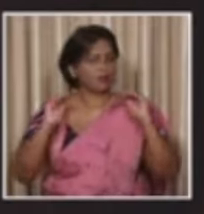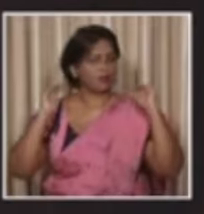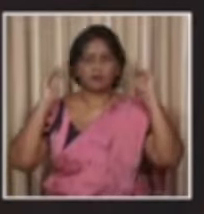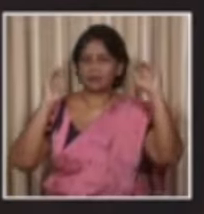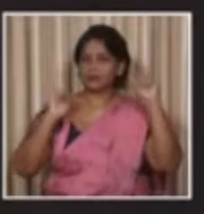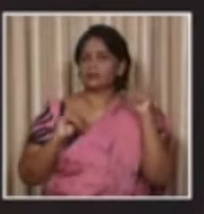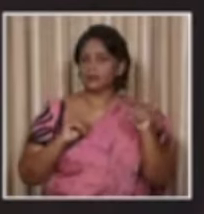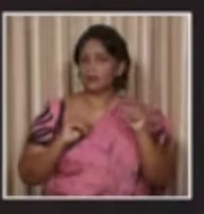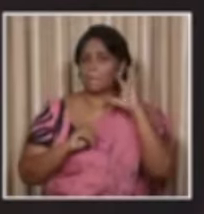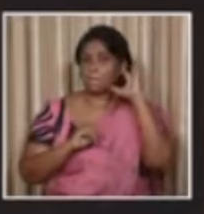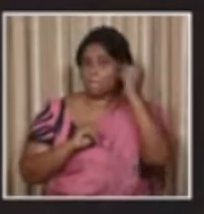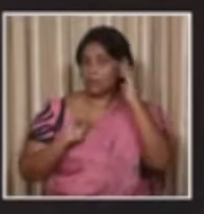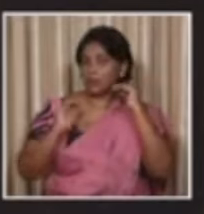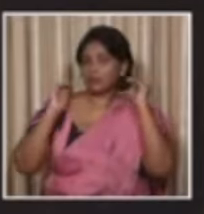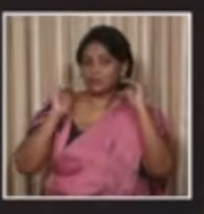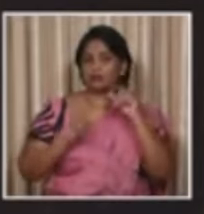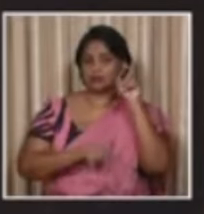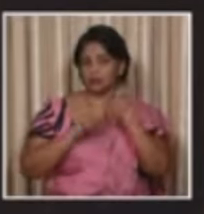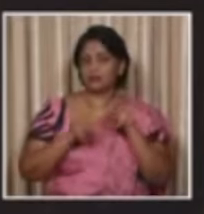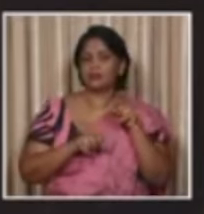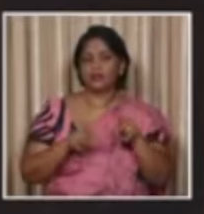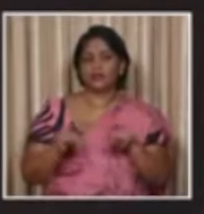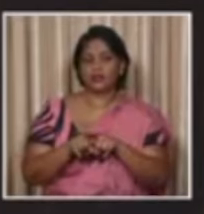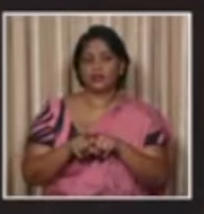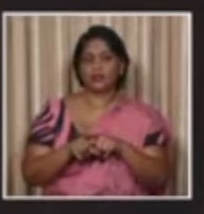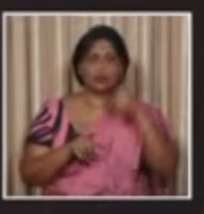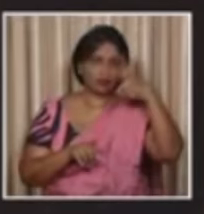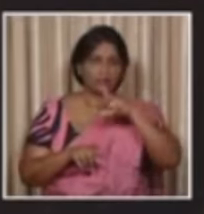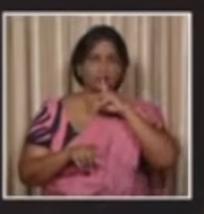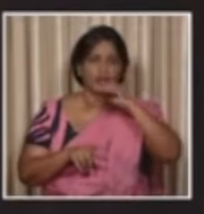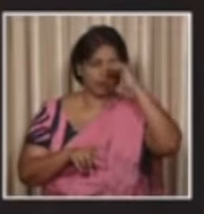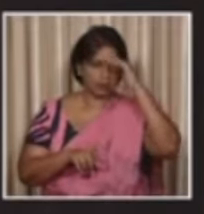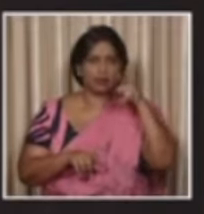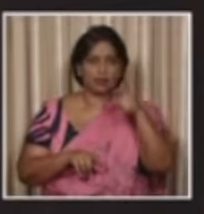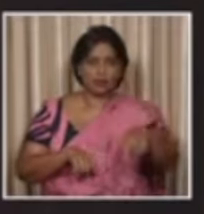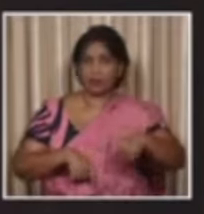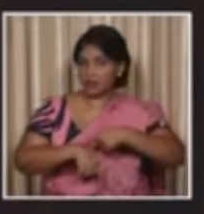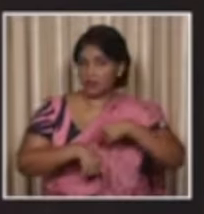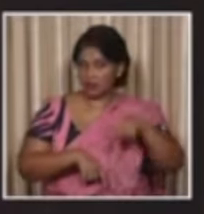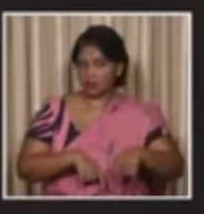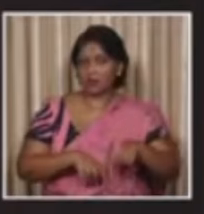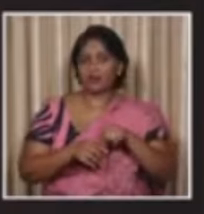තලයේ ප්‍රතිඵල අරගෙන ඉහළට යන අය. ඒ නිසා නියෝජ්‍ය කතානායකතුමනි, මේ වෙලාව